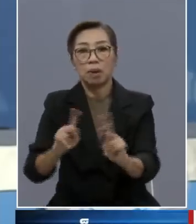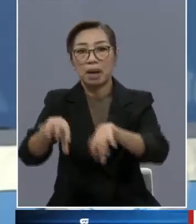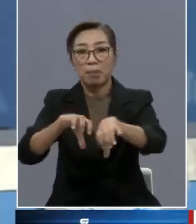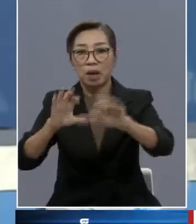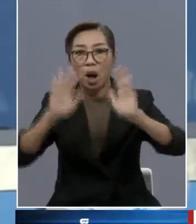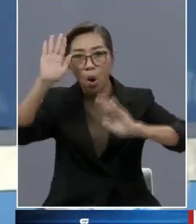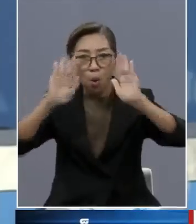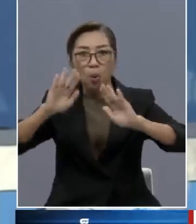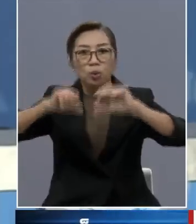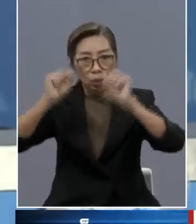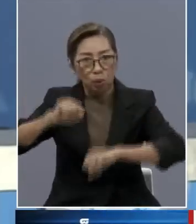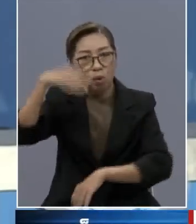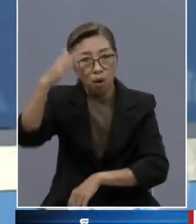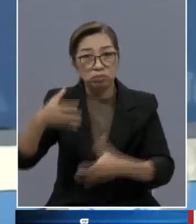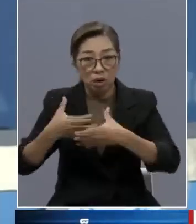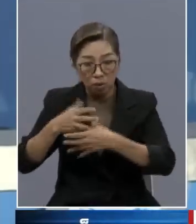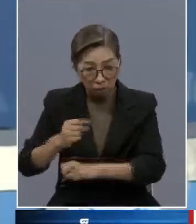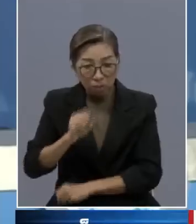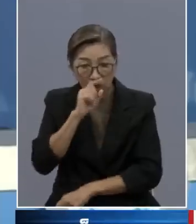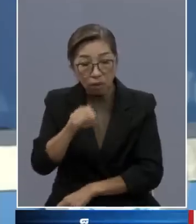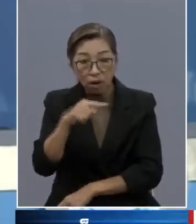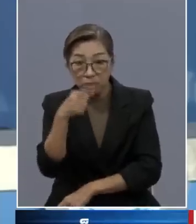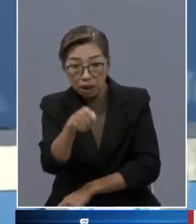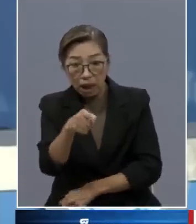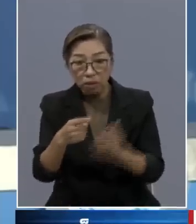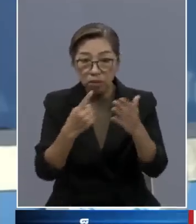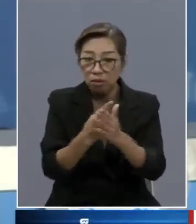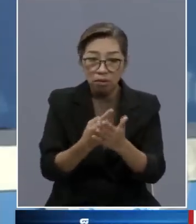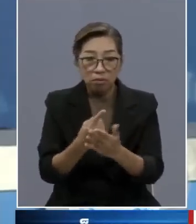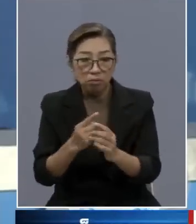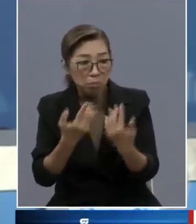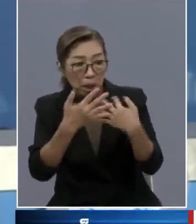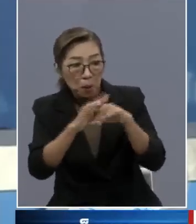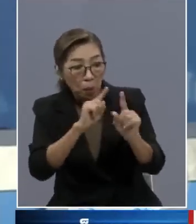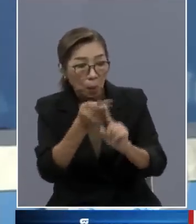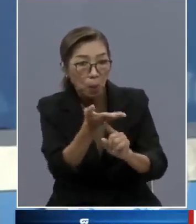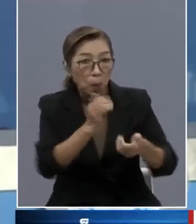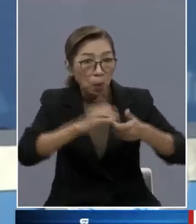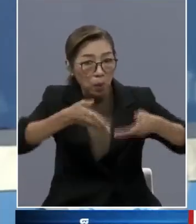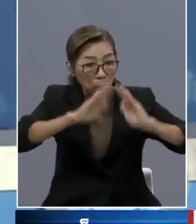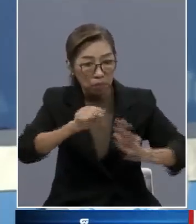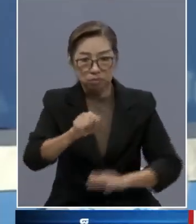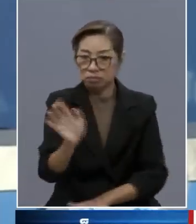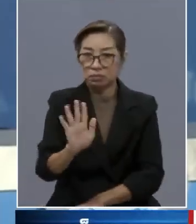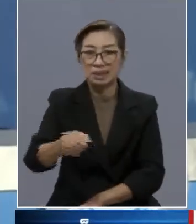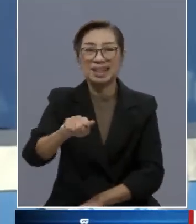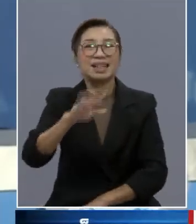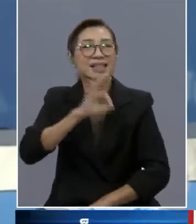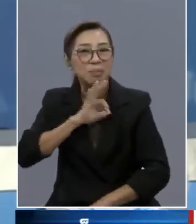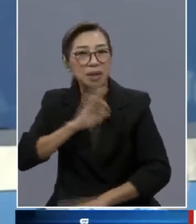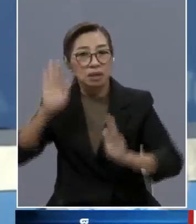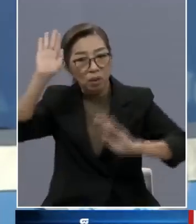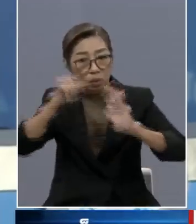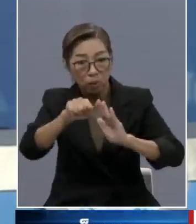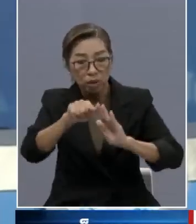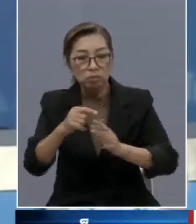ติถ้าบอกมีใครไปเจรจาประสานงานร่วมกับรัฐบาลอันนี้ไม่จริงนะครับการมีสมาชิกพรรคให้ความเห็นการยกมือโหวตให้กับ